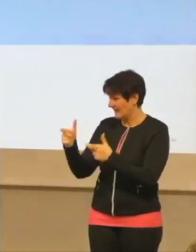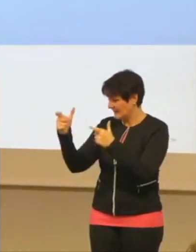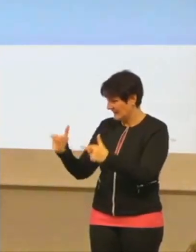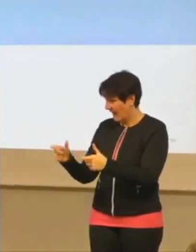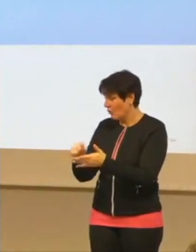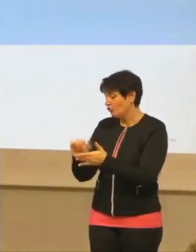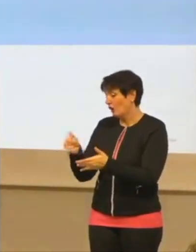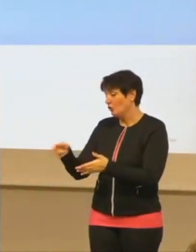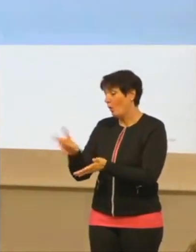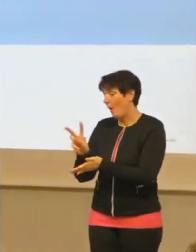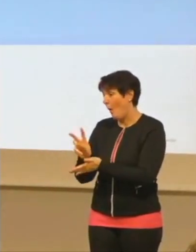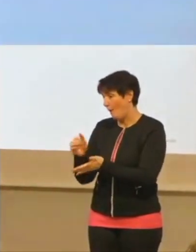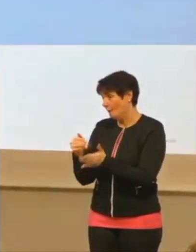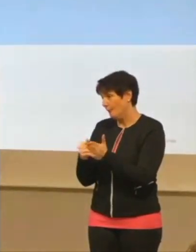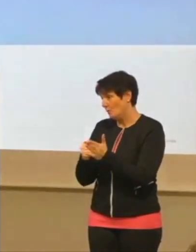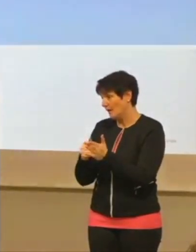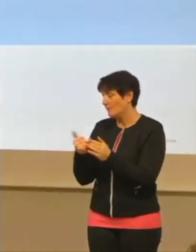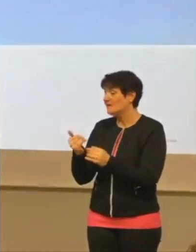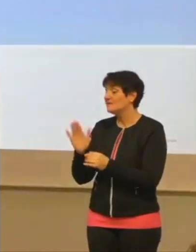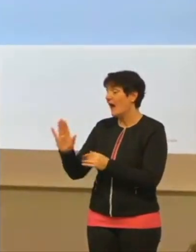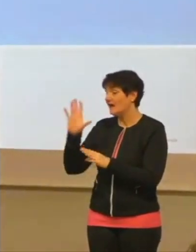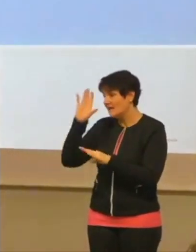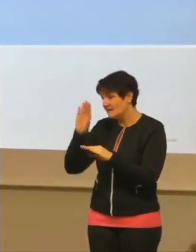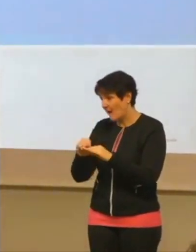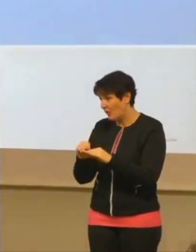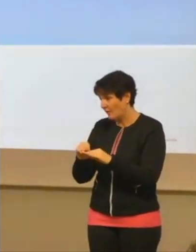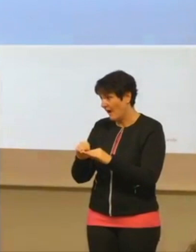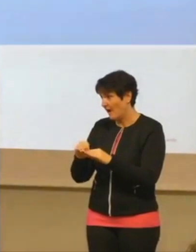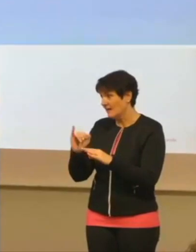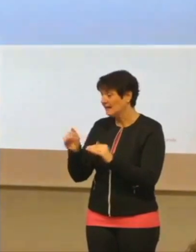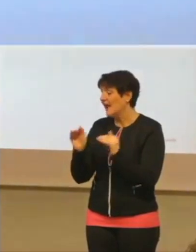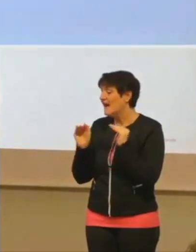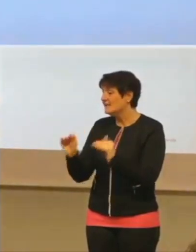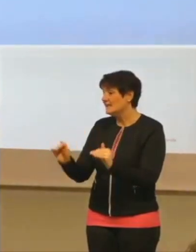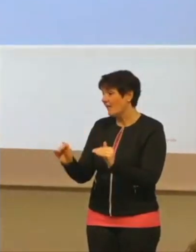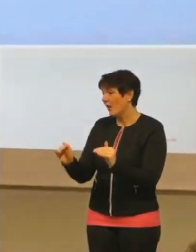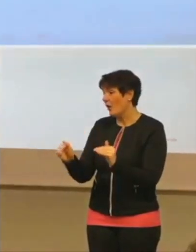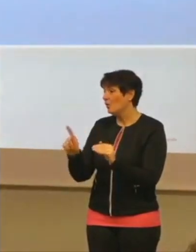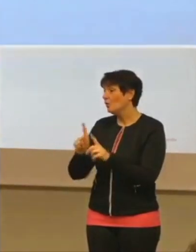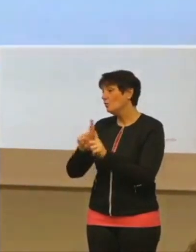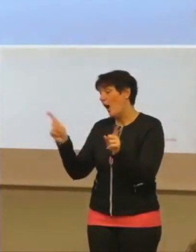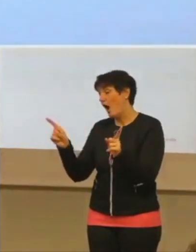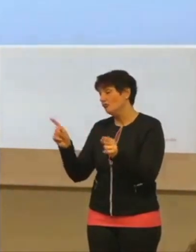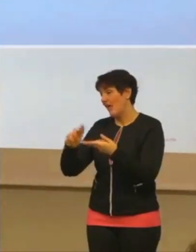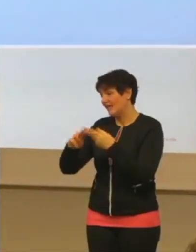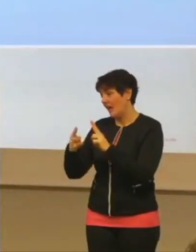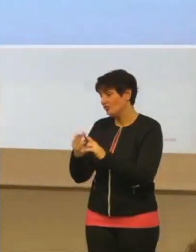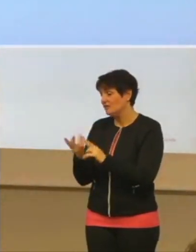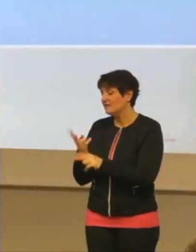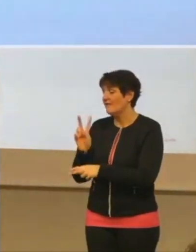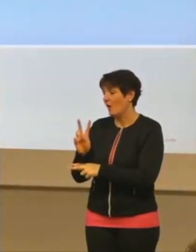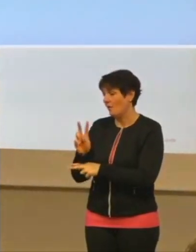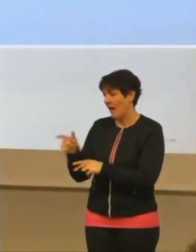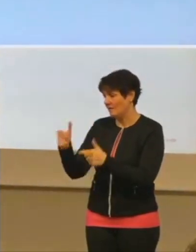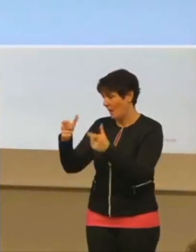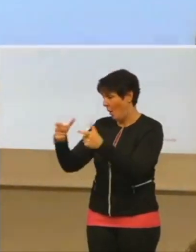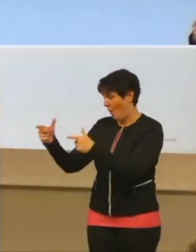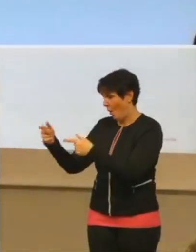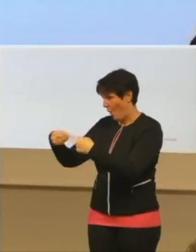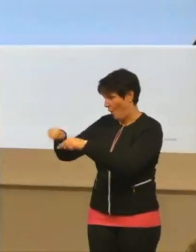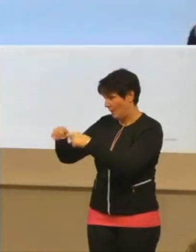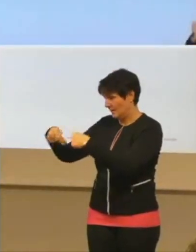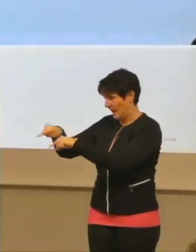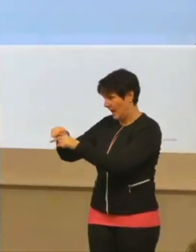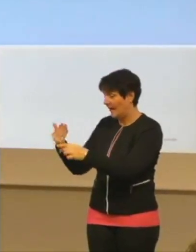je to potrebno in varovanje njihovih stanovalcev ni več možno zagotoviti na drugačen način, varovane oddelke.